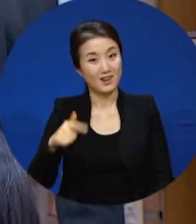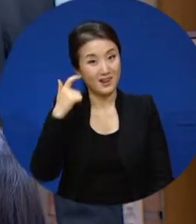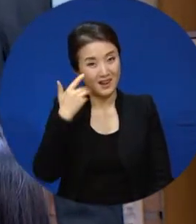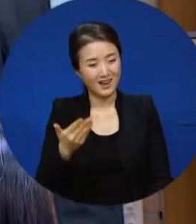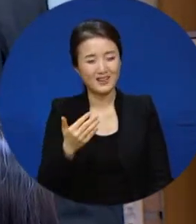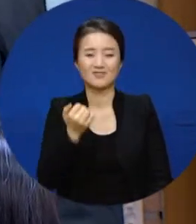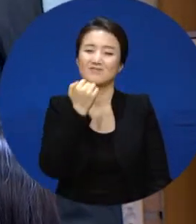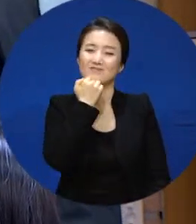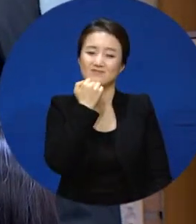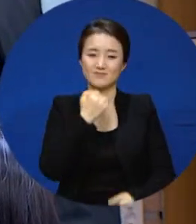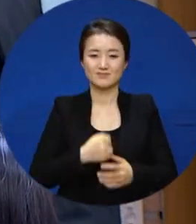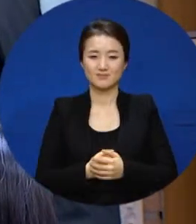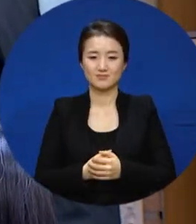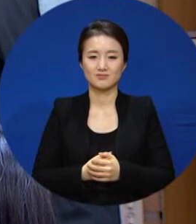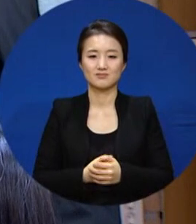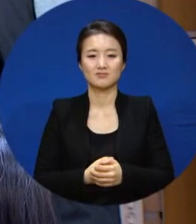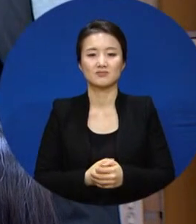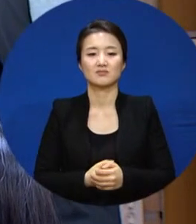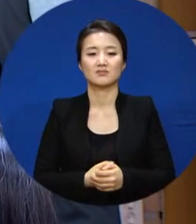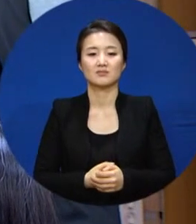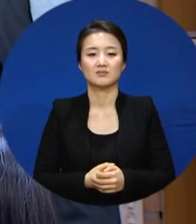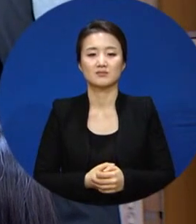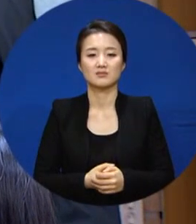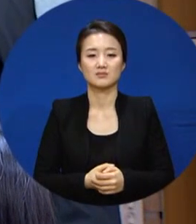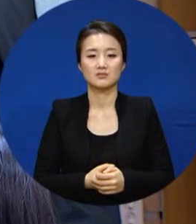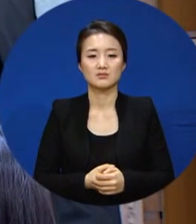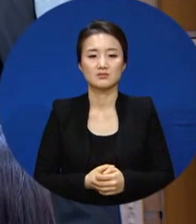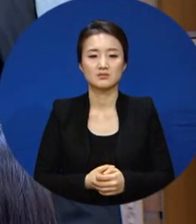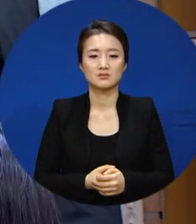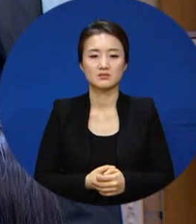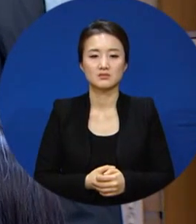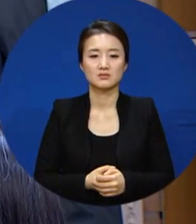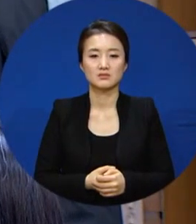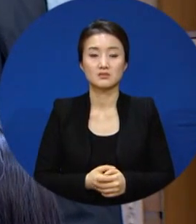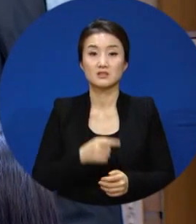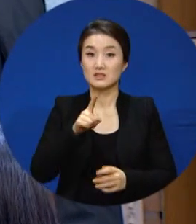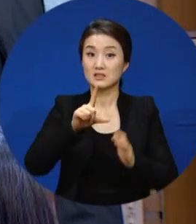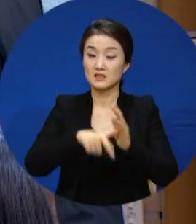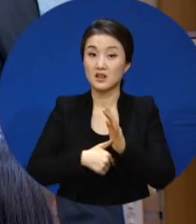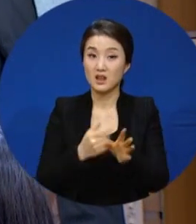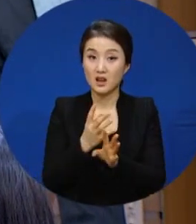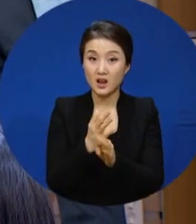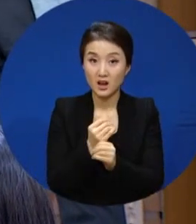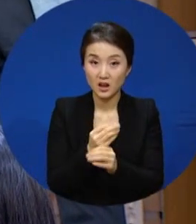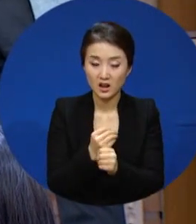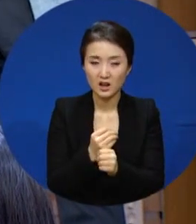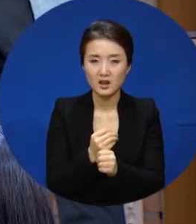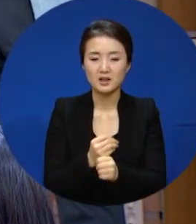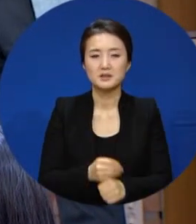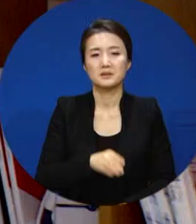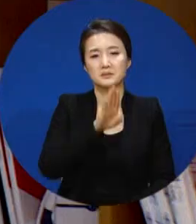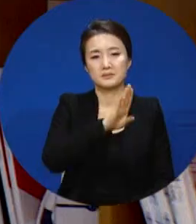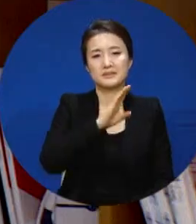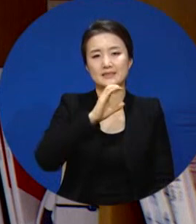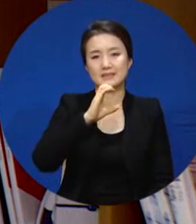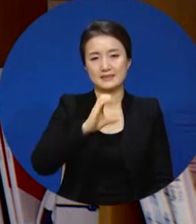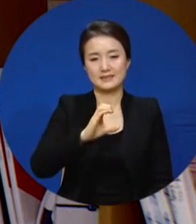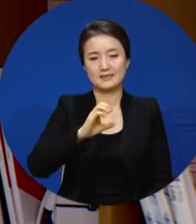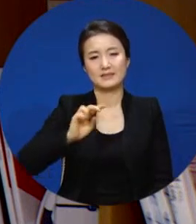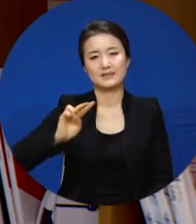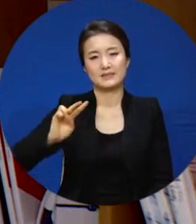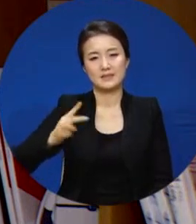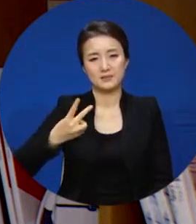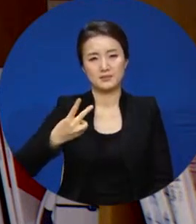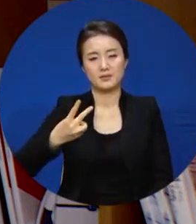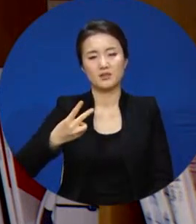그 엄청난 일을 해요 이제 그때가 시기적인 배경이 기원전 200년 전 예요 그때 한 나라가